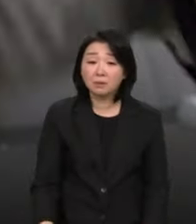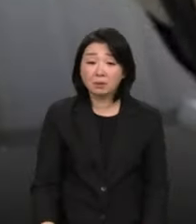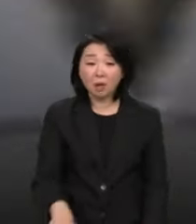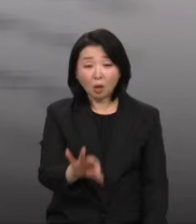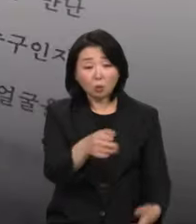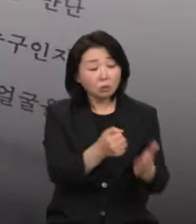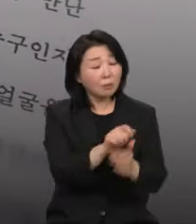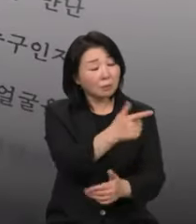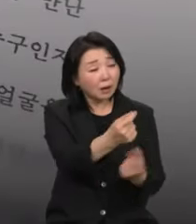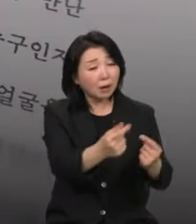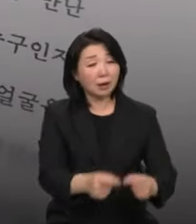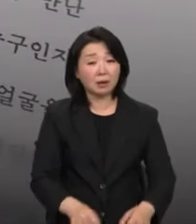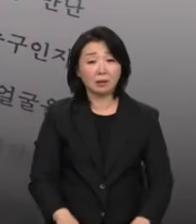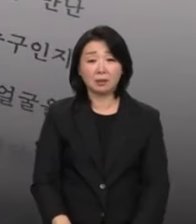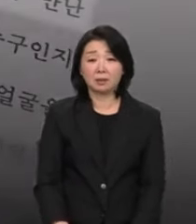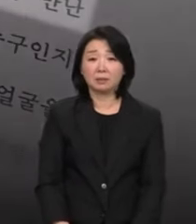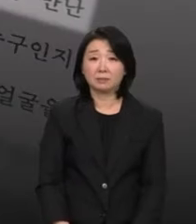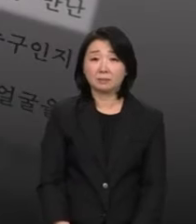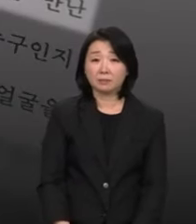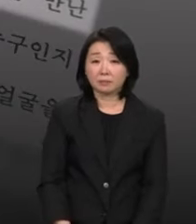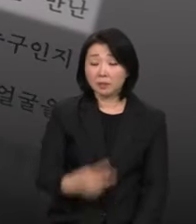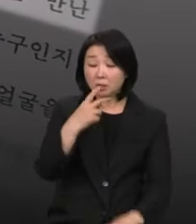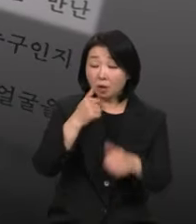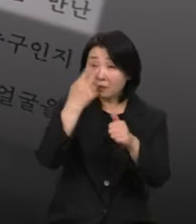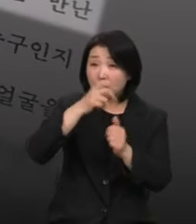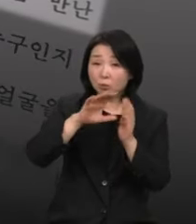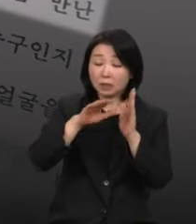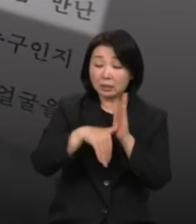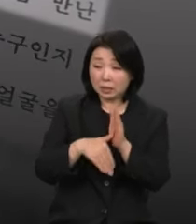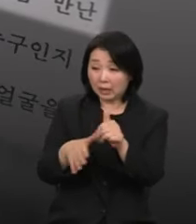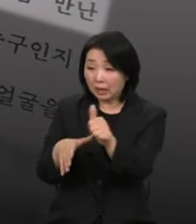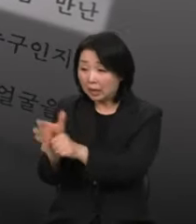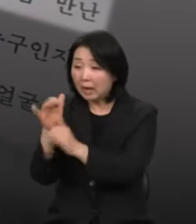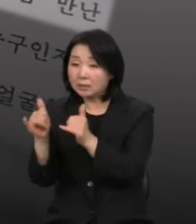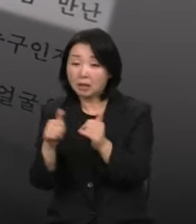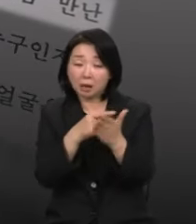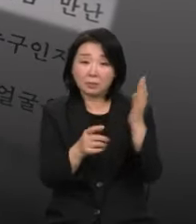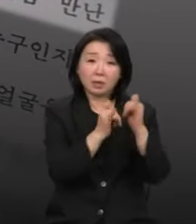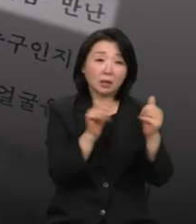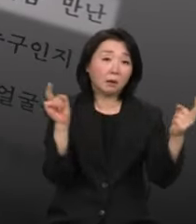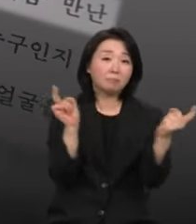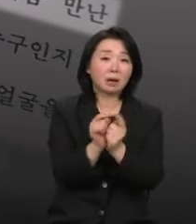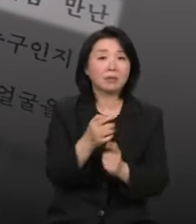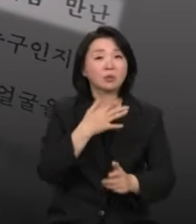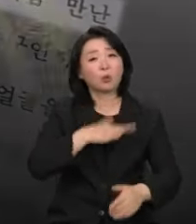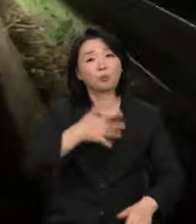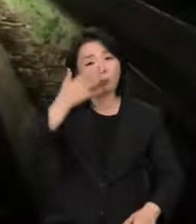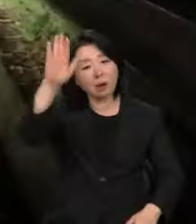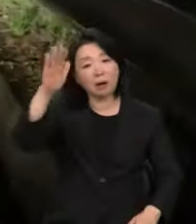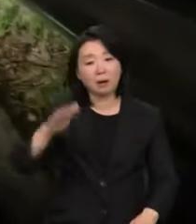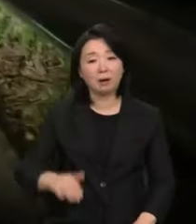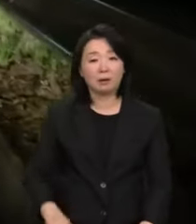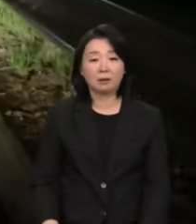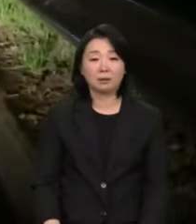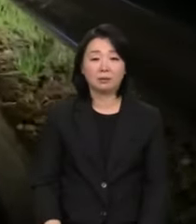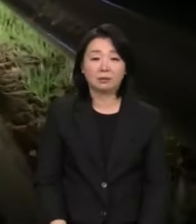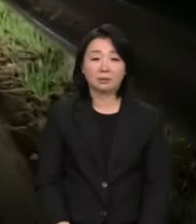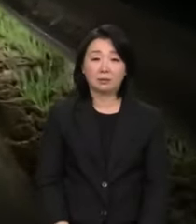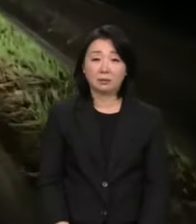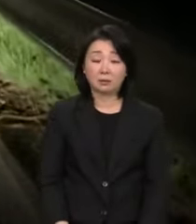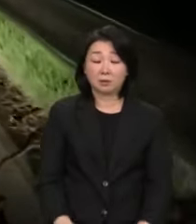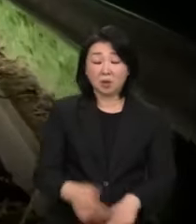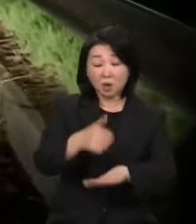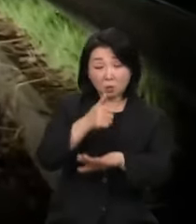거만. 검찰 조사에서 가해자와 피해자는 일면식도 없는 사이로 확인됐습니다. JTBC 취재